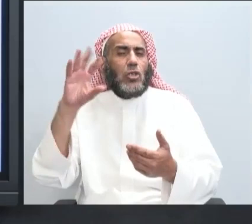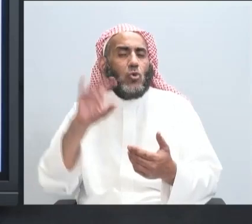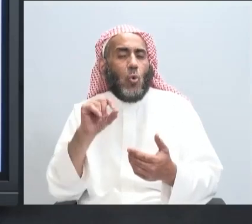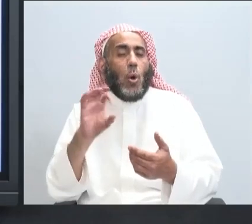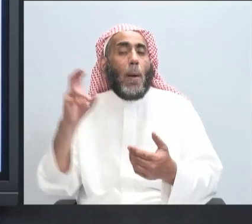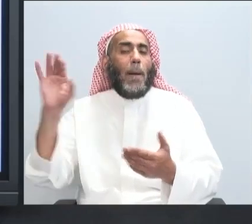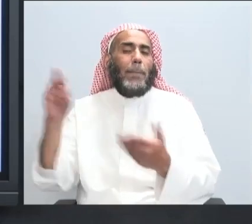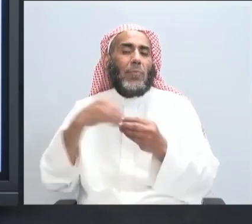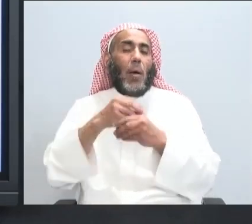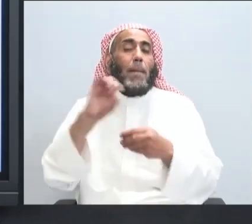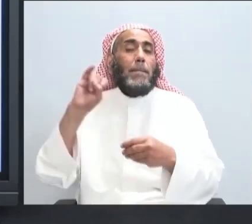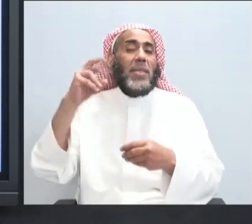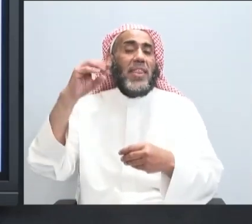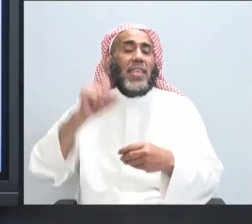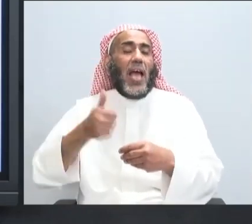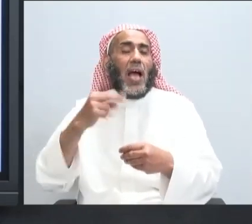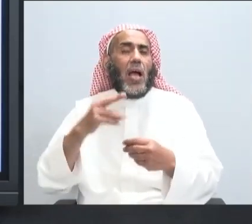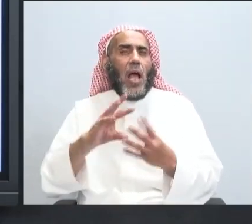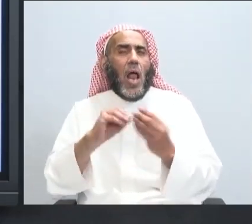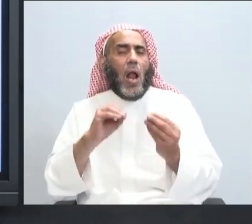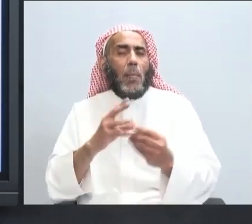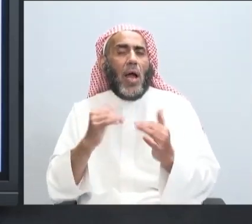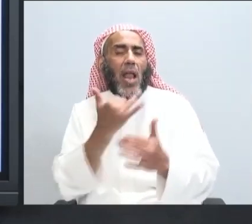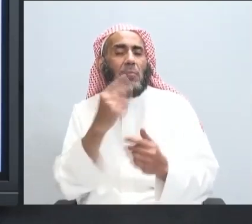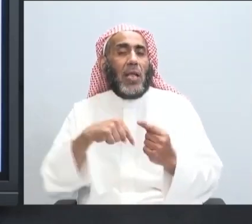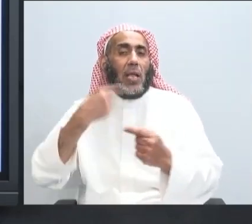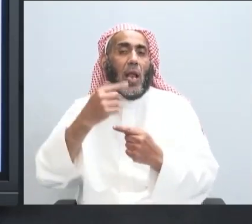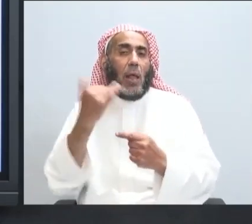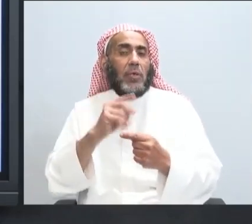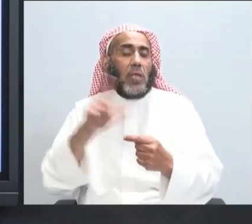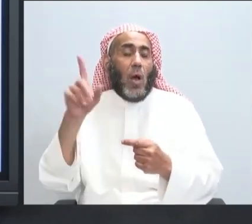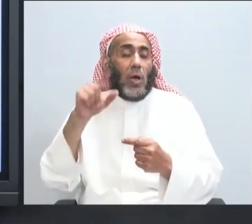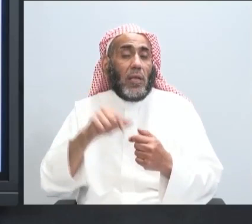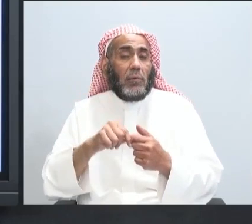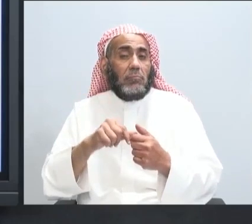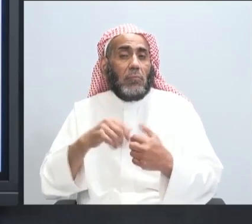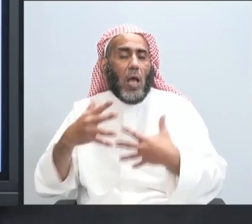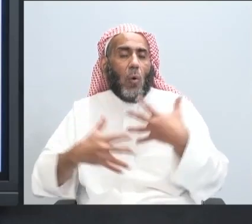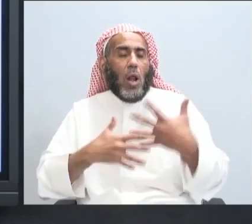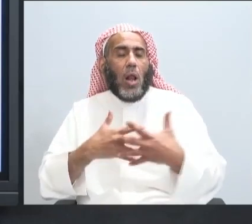مذياع، نقل المعنى الأجنبي بلفظ عربي. صحيح أم خاطئ؟